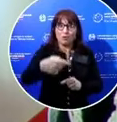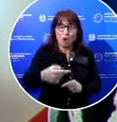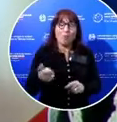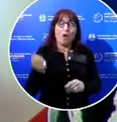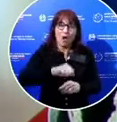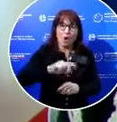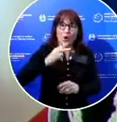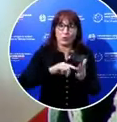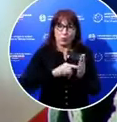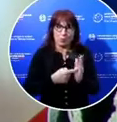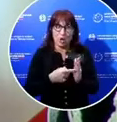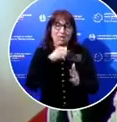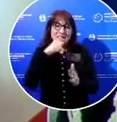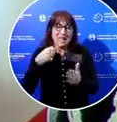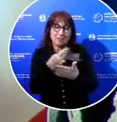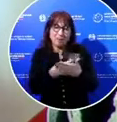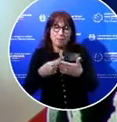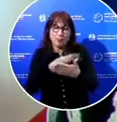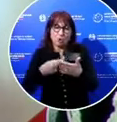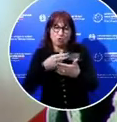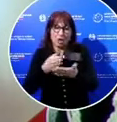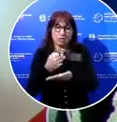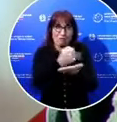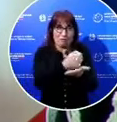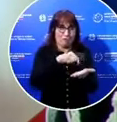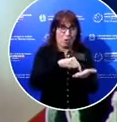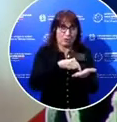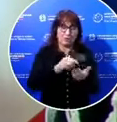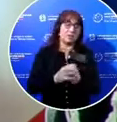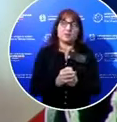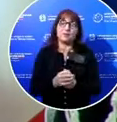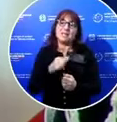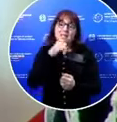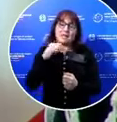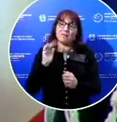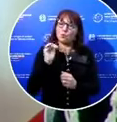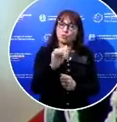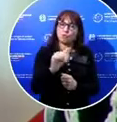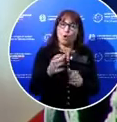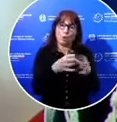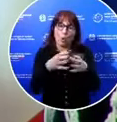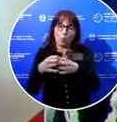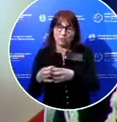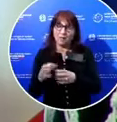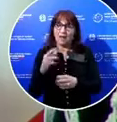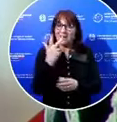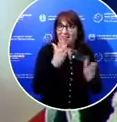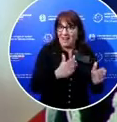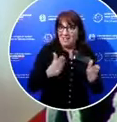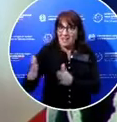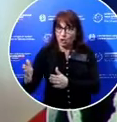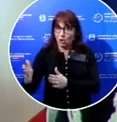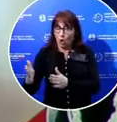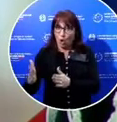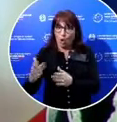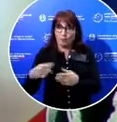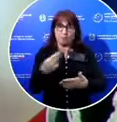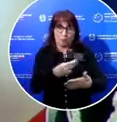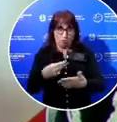le progettualità che servono tutti i giorni anche alle comunità. I 3 settori sui quali si sono svolte